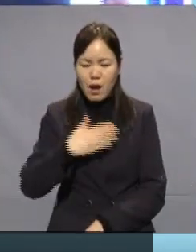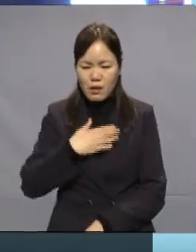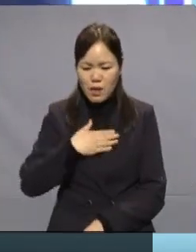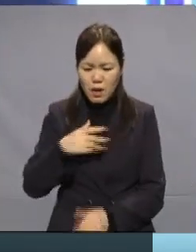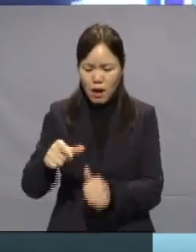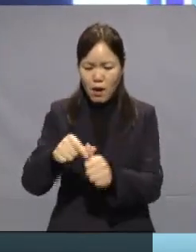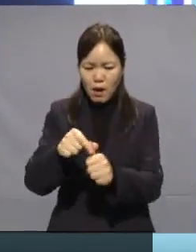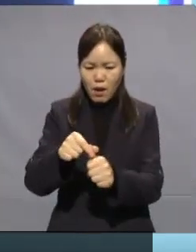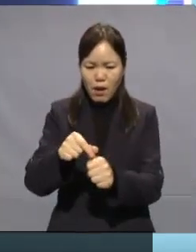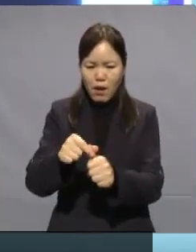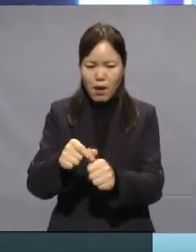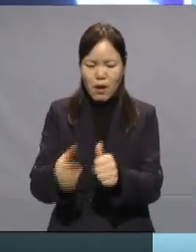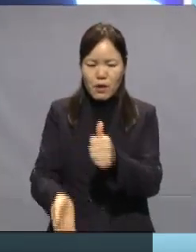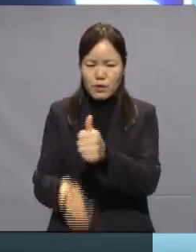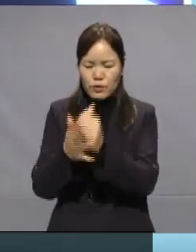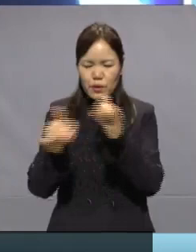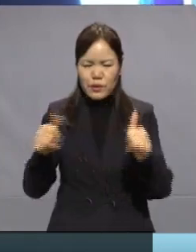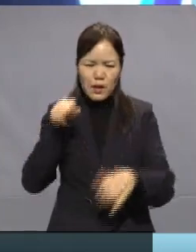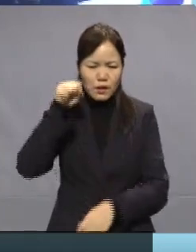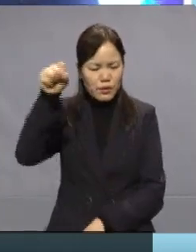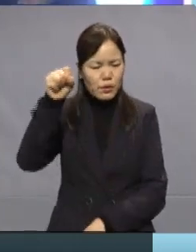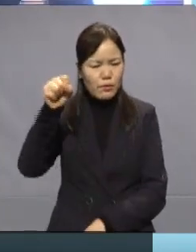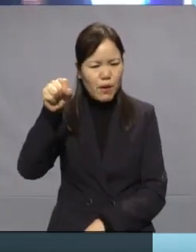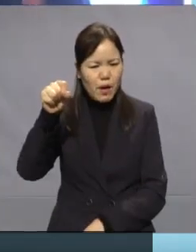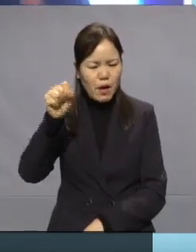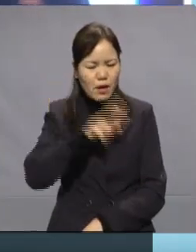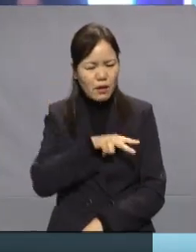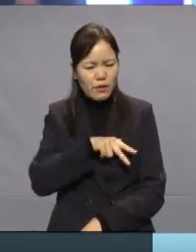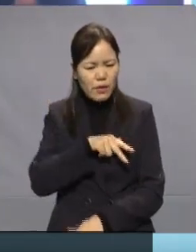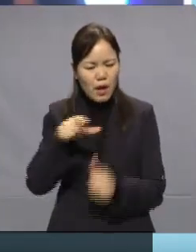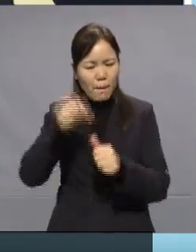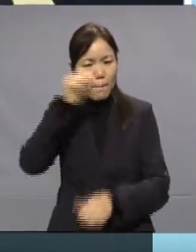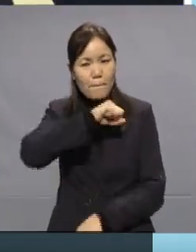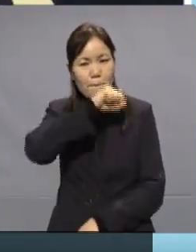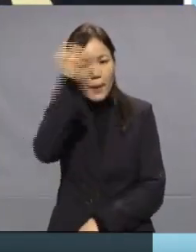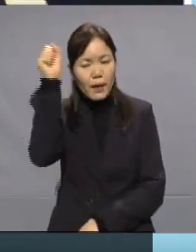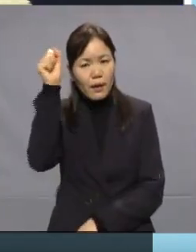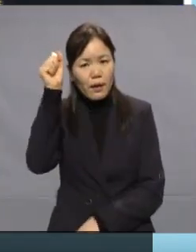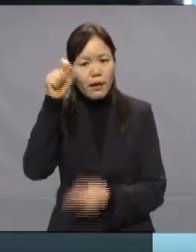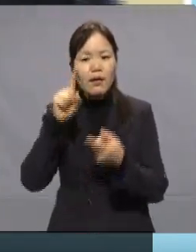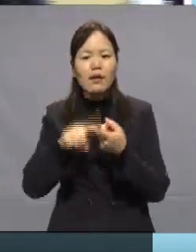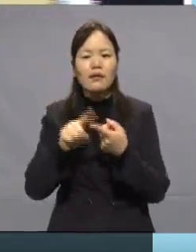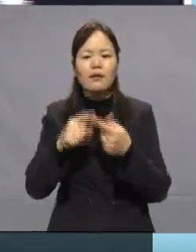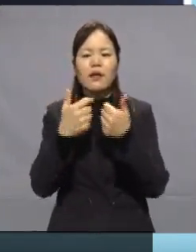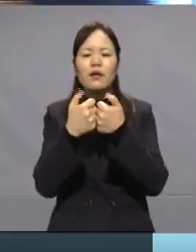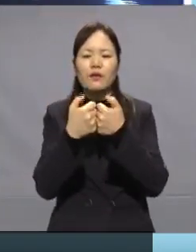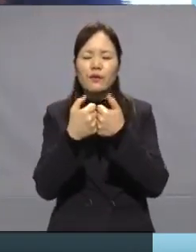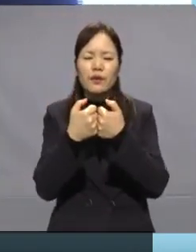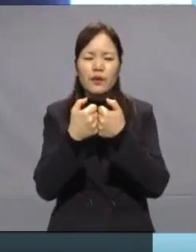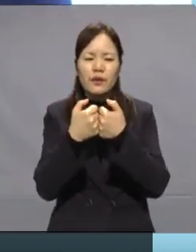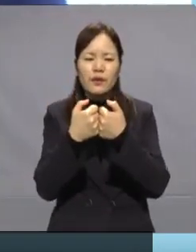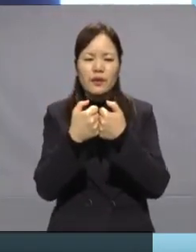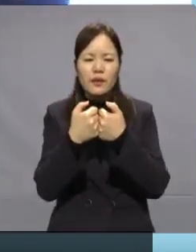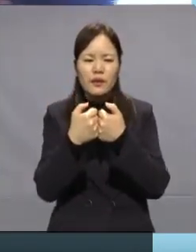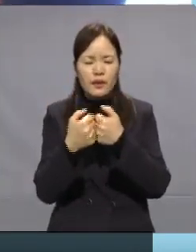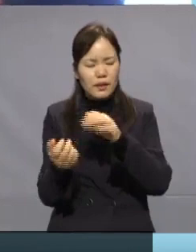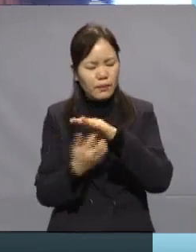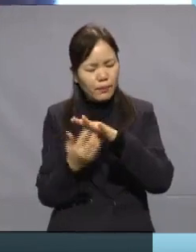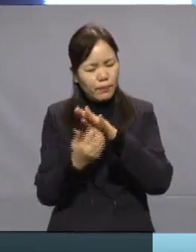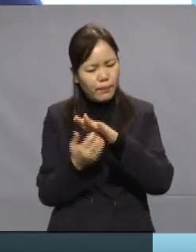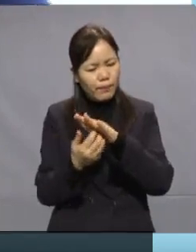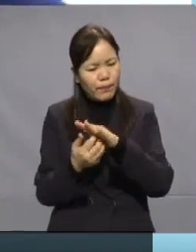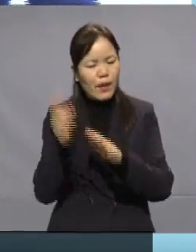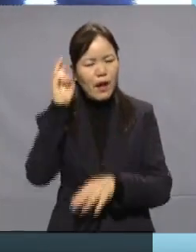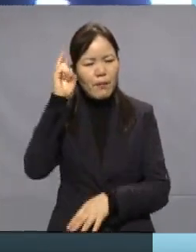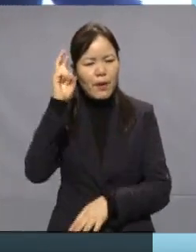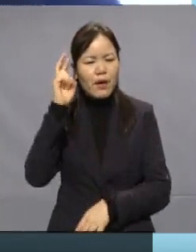후보들이 출마해서 전격적으로 의회에 진입하는 이런 것을 충분히 논의하거나 아니면 물밑 작업을 할 가능성이